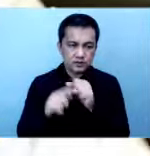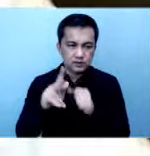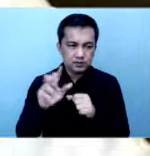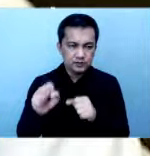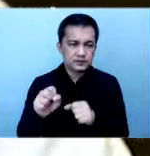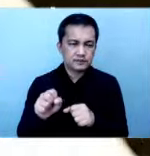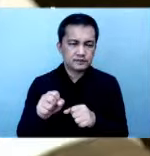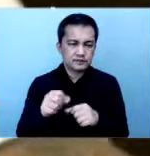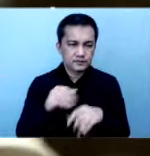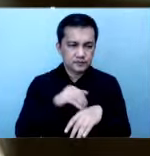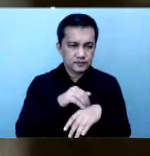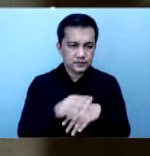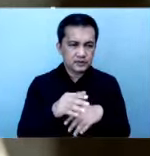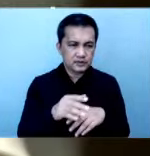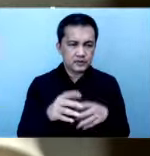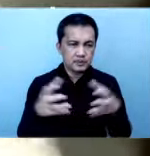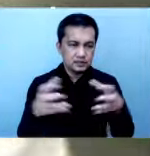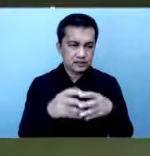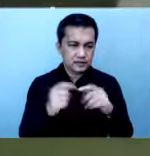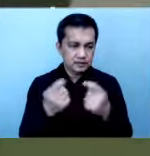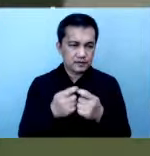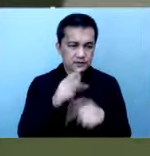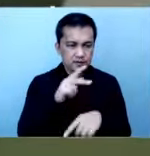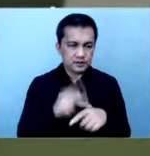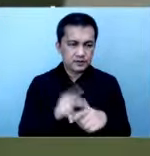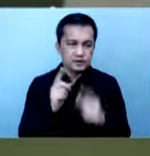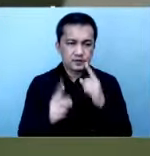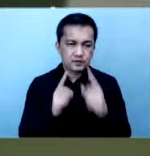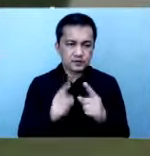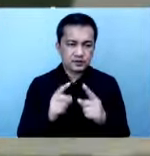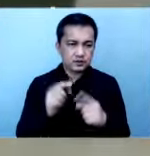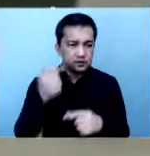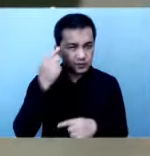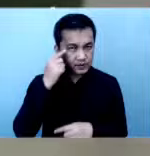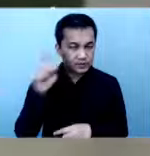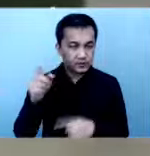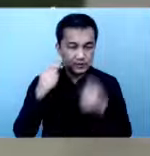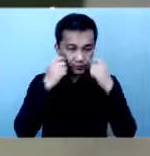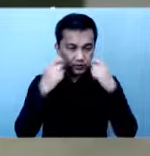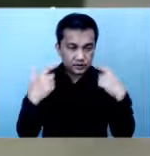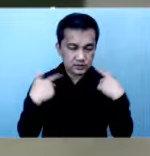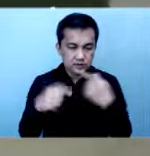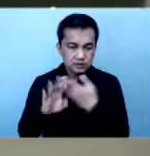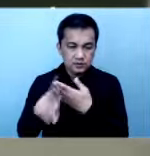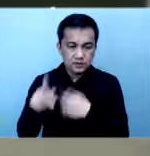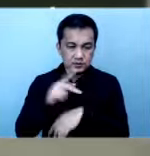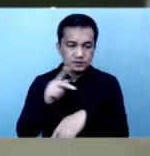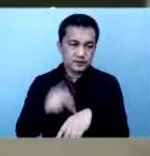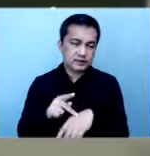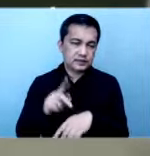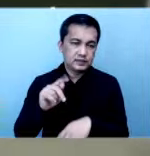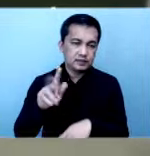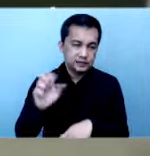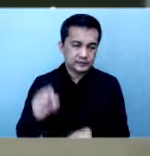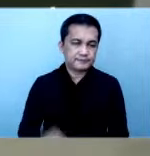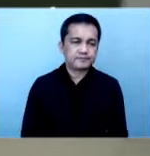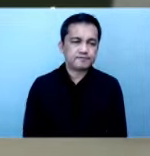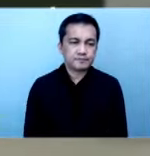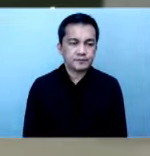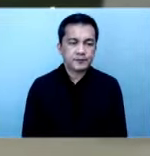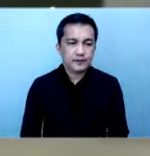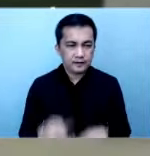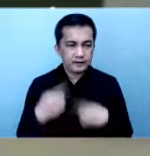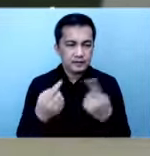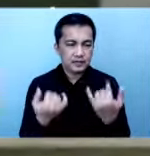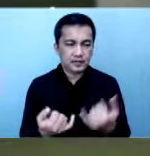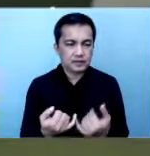na rin delegasyon ang Pilipinas para kausapin ang gobyerno roon para mabalik agad sa bansa si Teves. Sa ngayon, walang